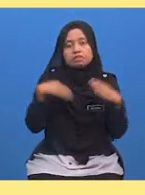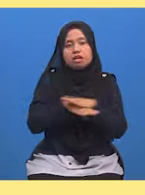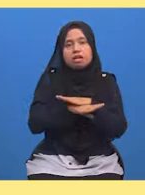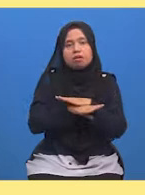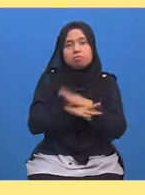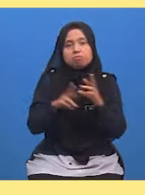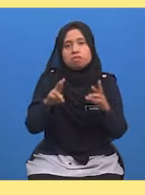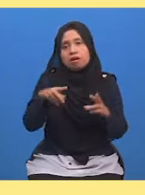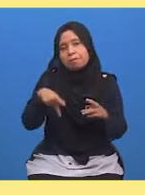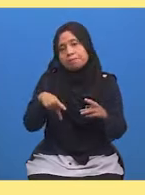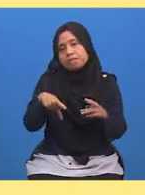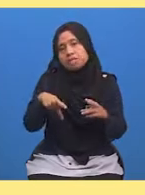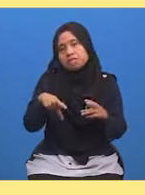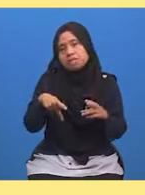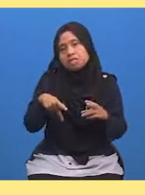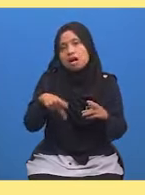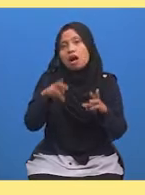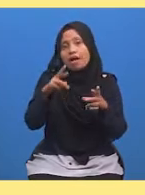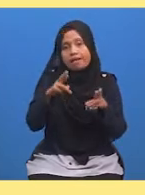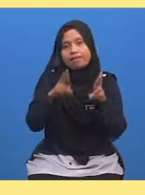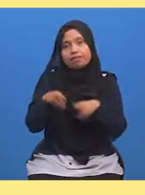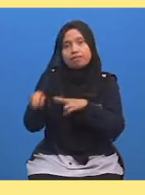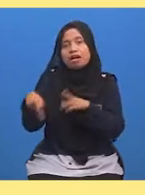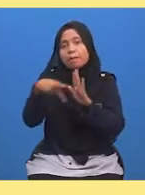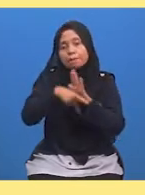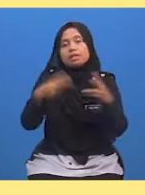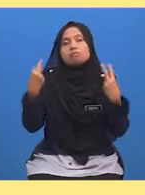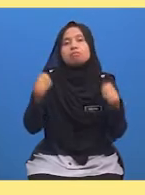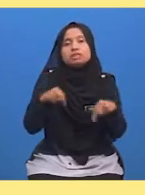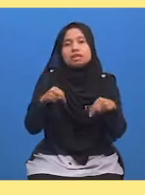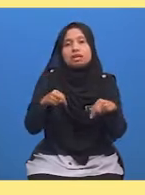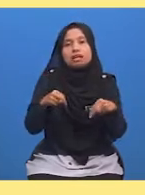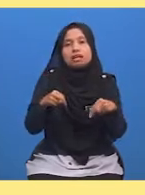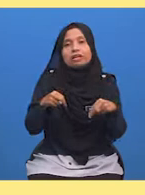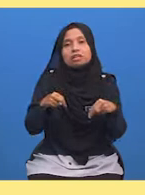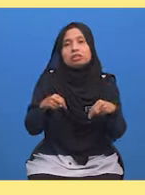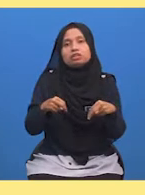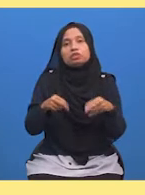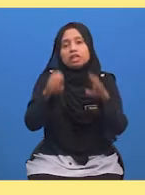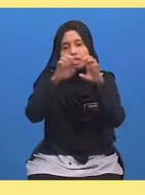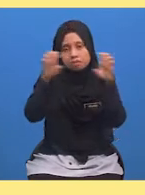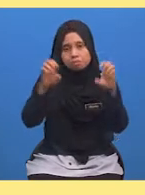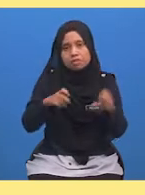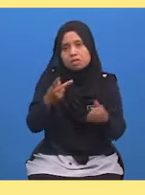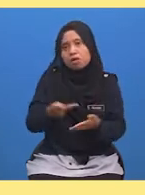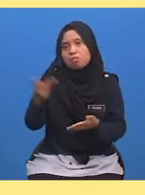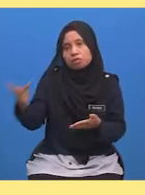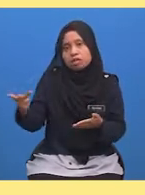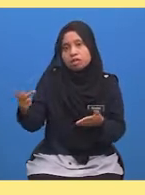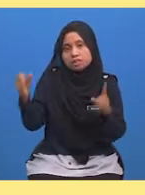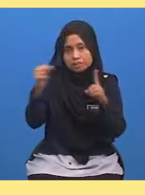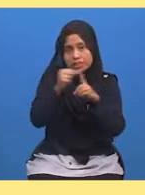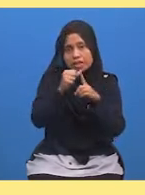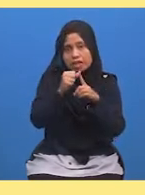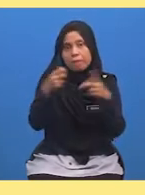rancangan pemasaran iaitu elemen produk, sasaran pasaran